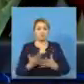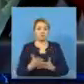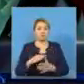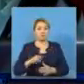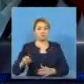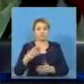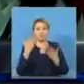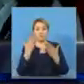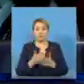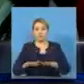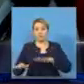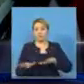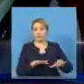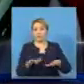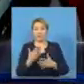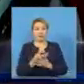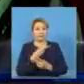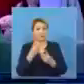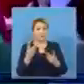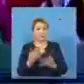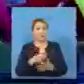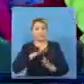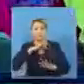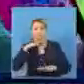А сегодняшнее мероприятие – это отражение их